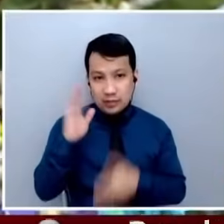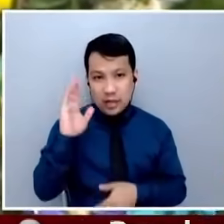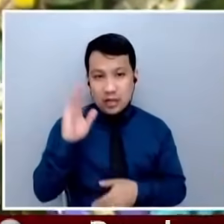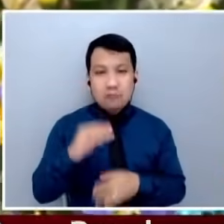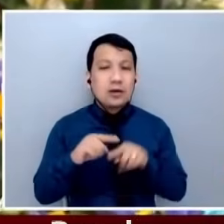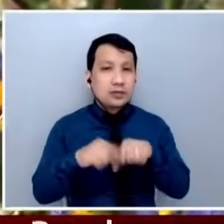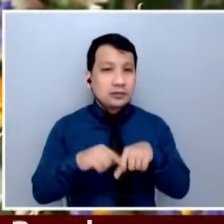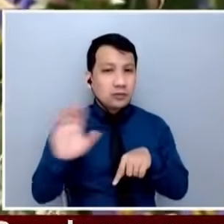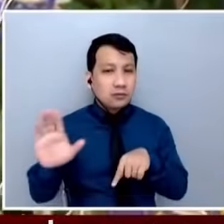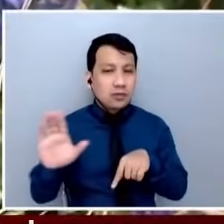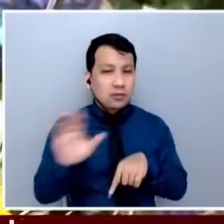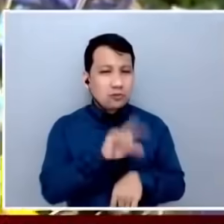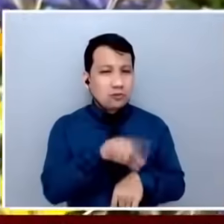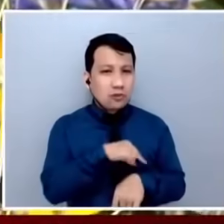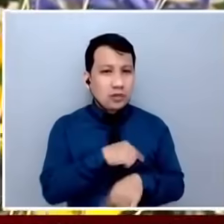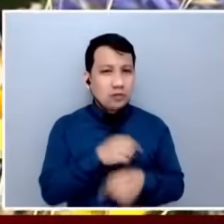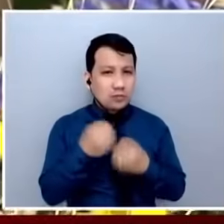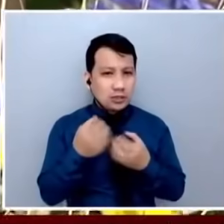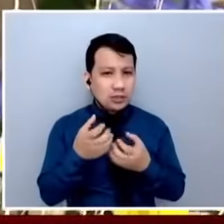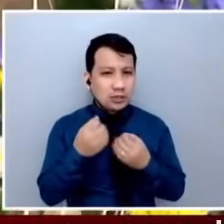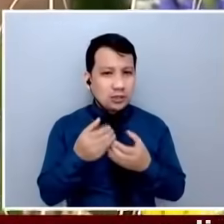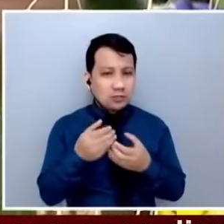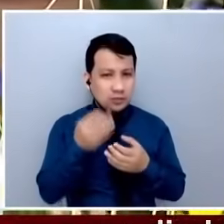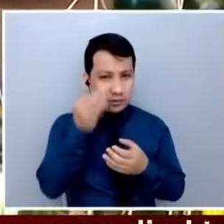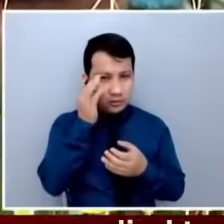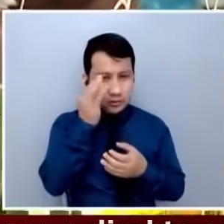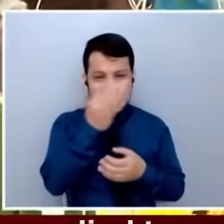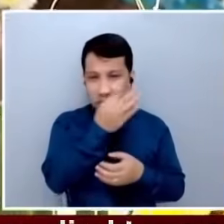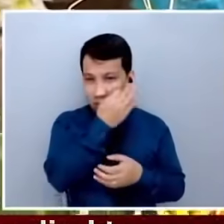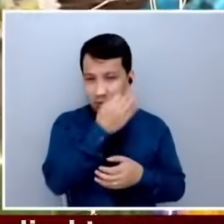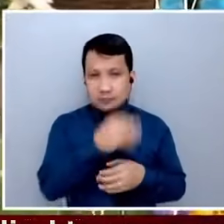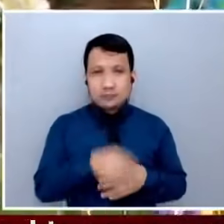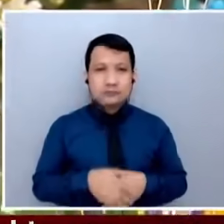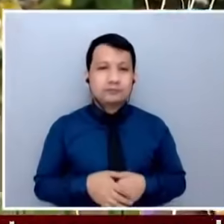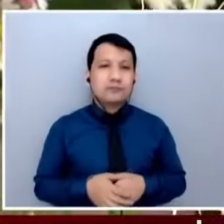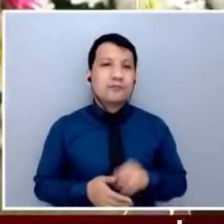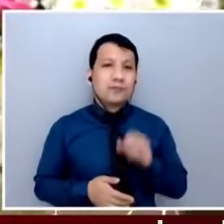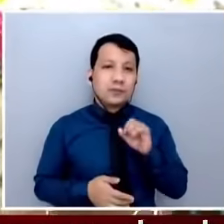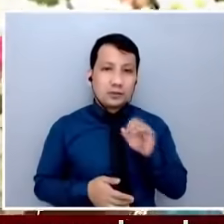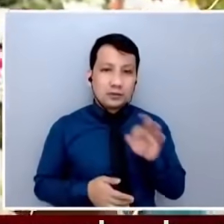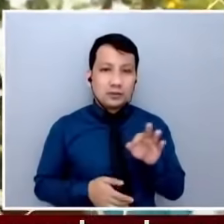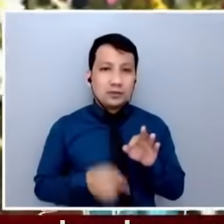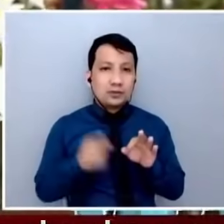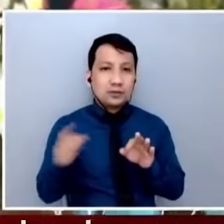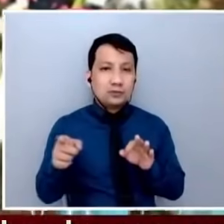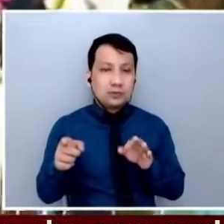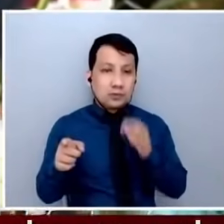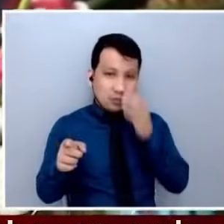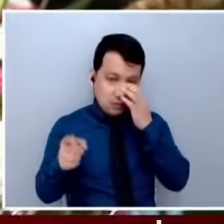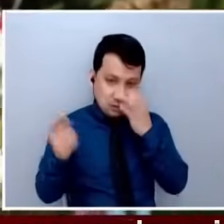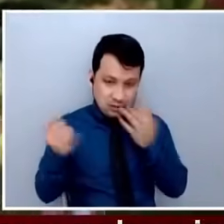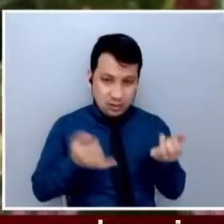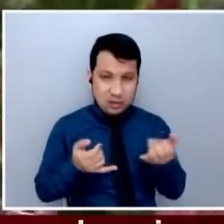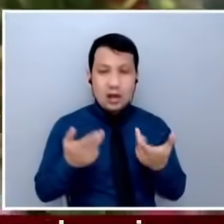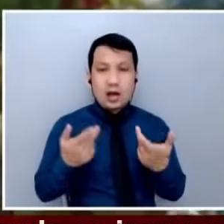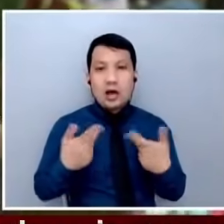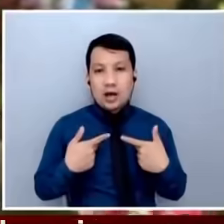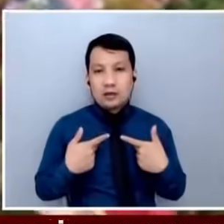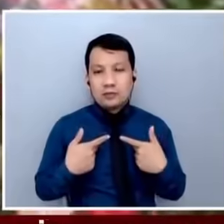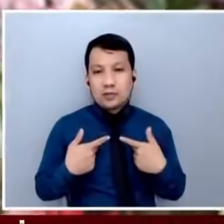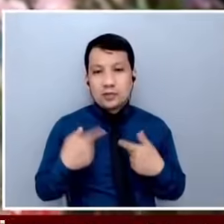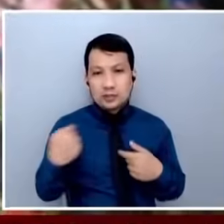depende sa klase at dami ng bulaklak. Ngayon, kung gusto mo rin naman ng imported, meron China